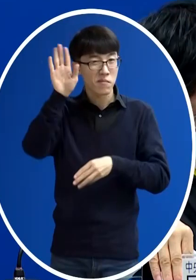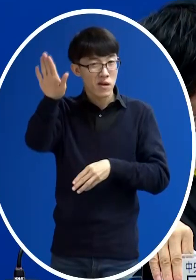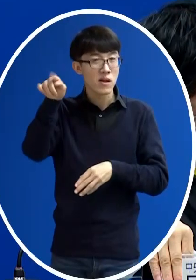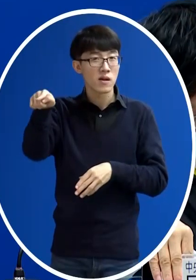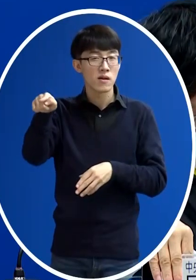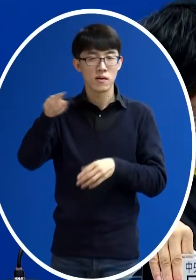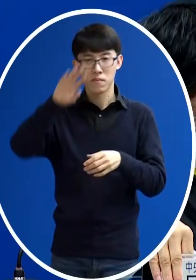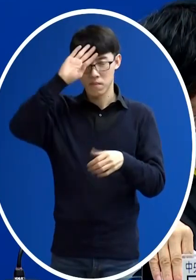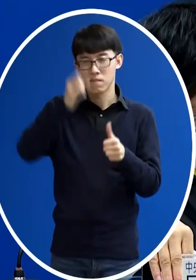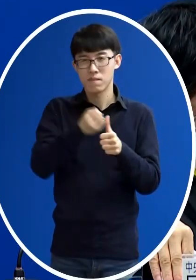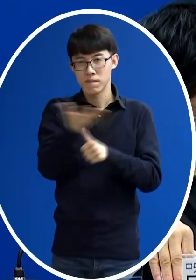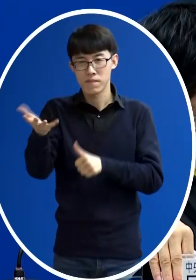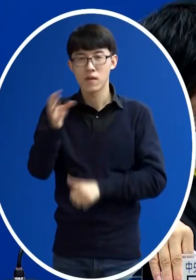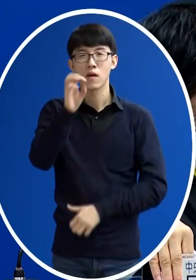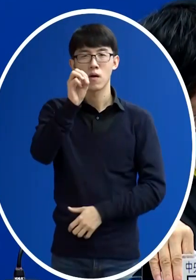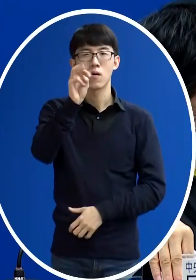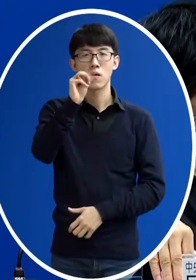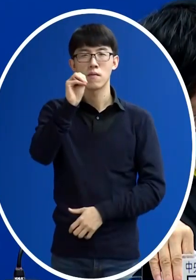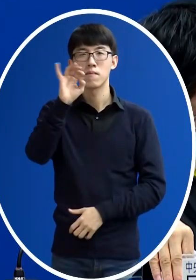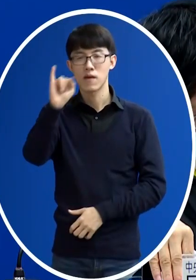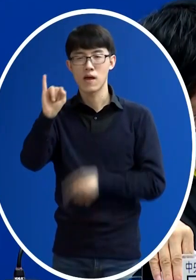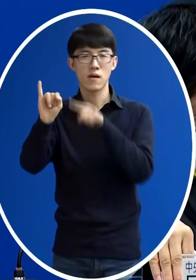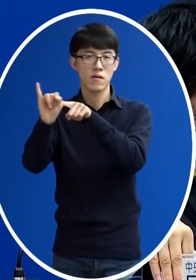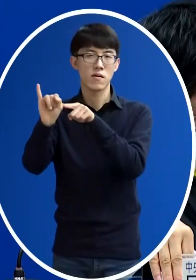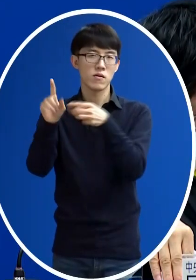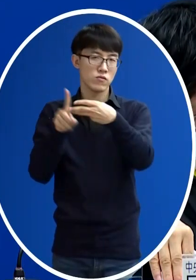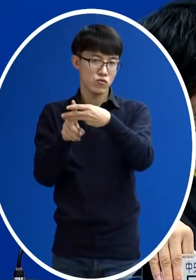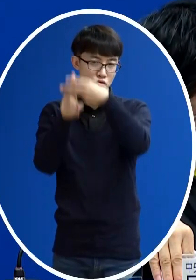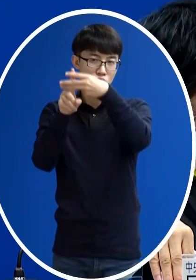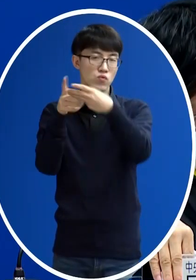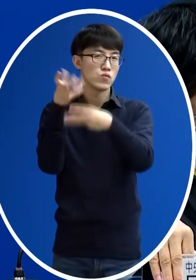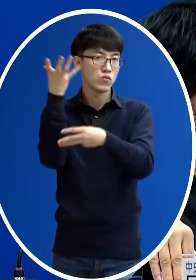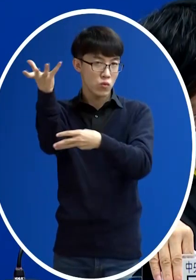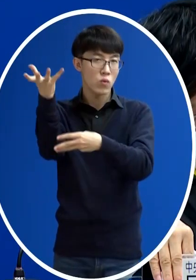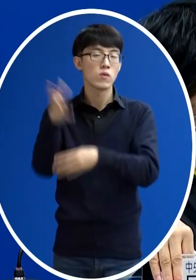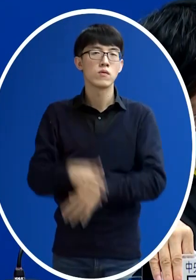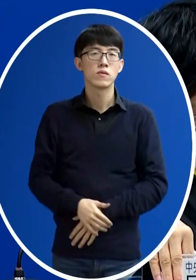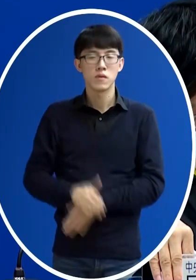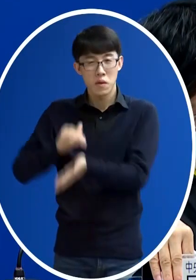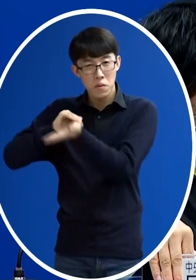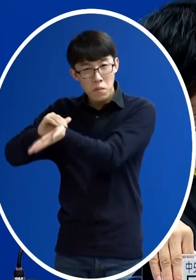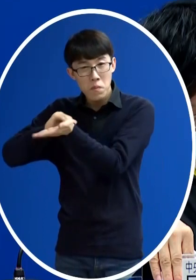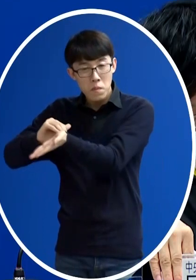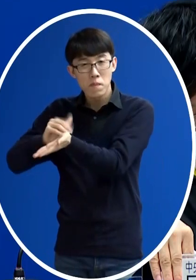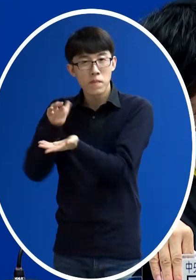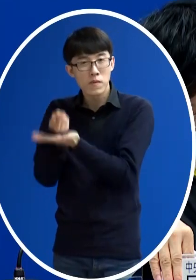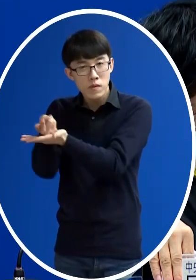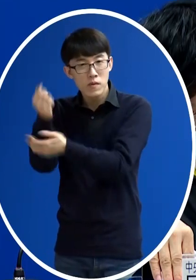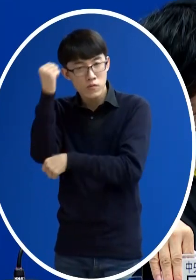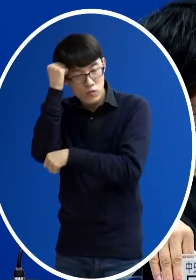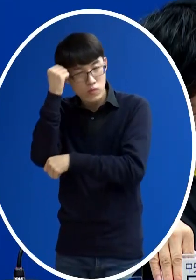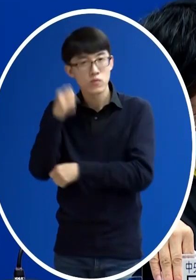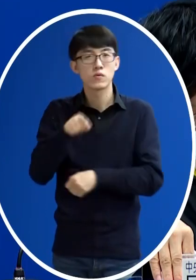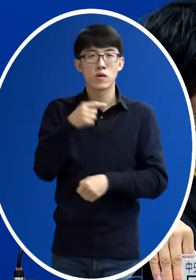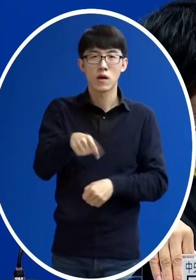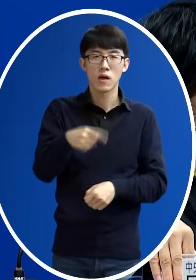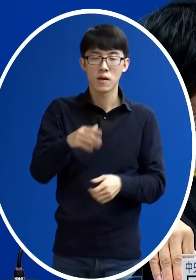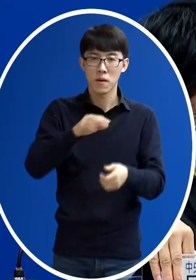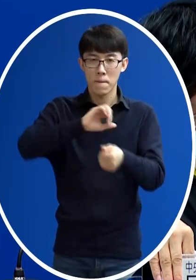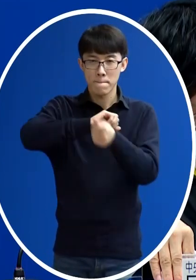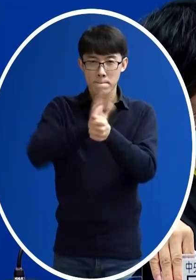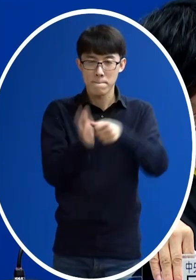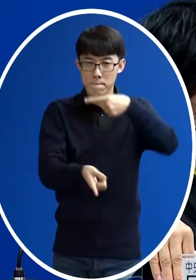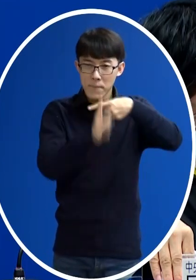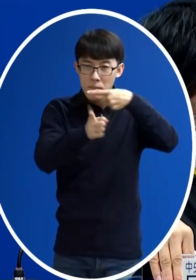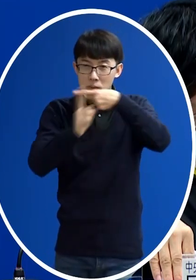个疫情。那他们目前在这个不管是确诊数或者是住院数，看起来都有一个快速上升的一个趋势哈。那至